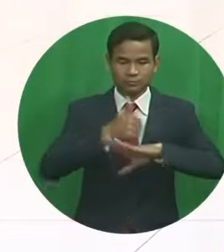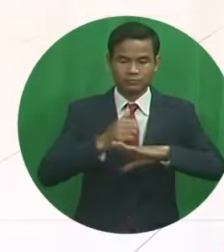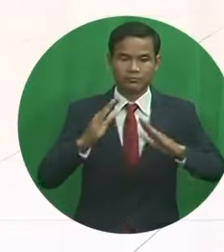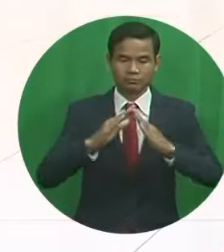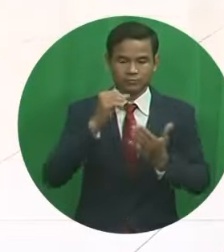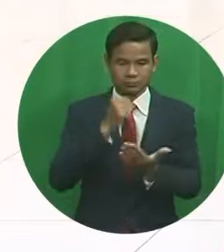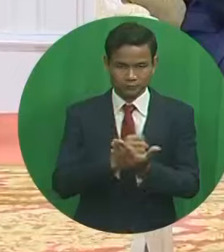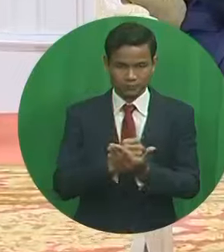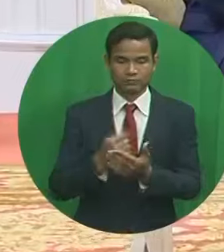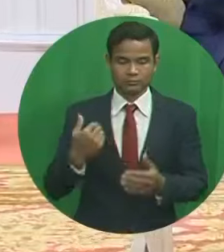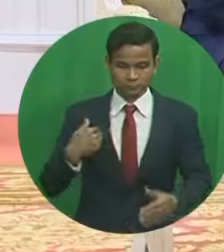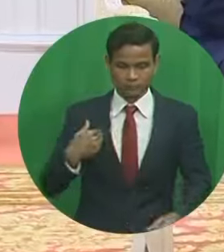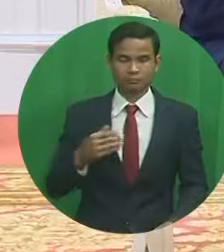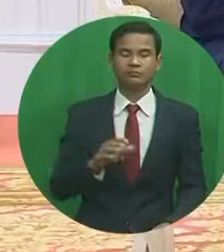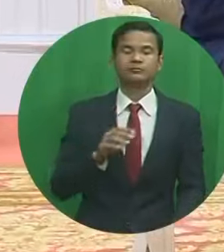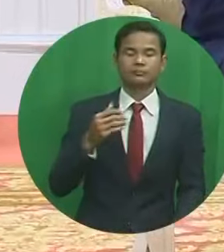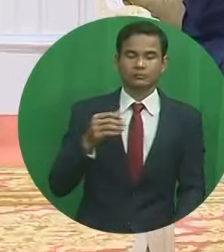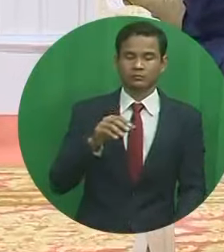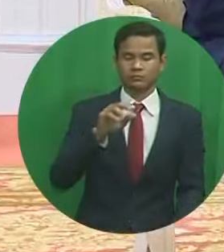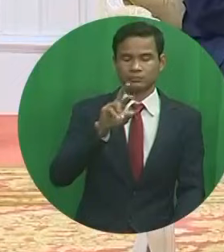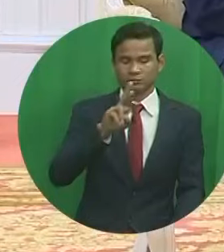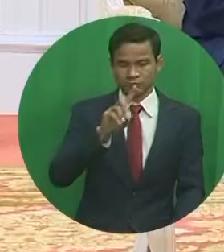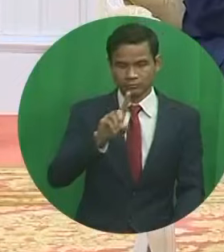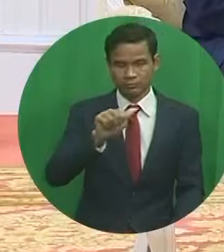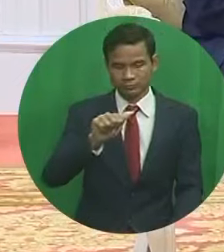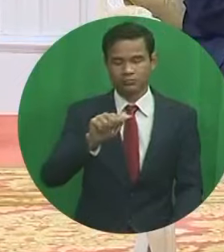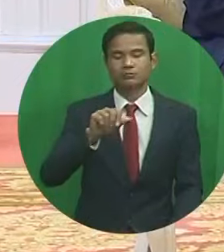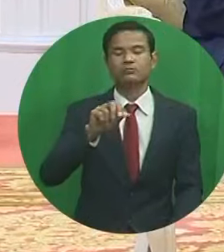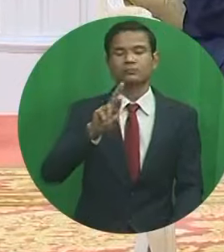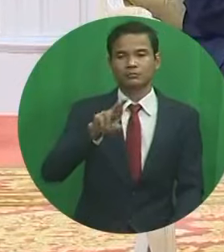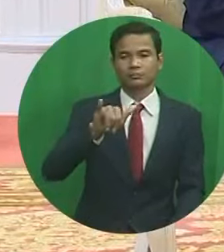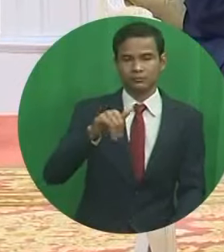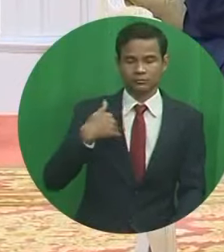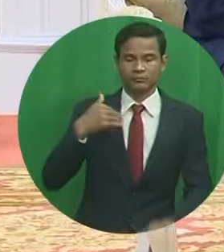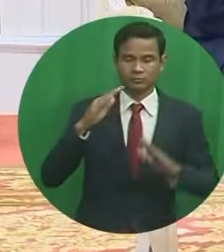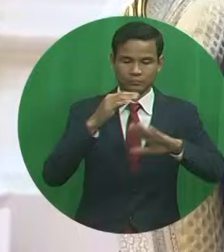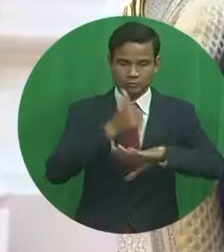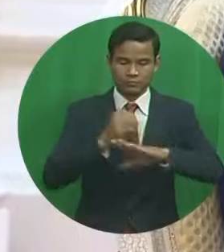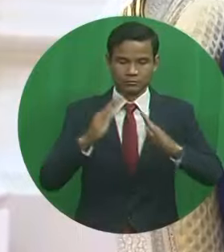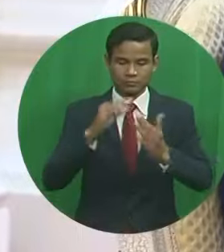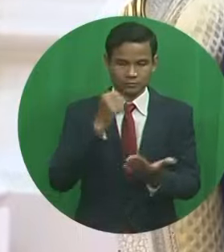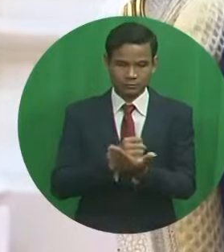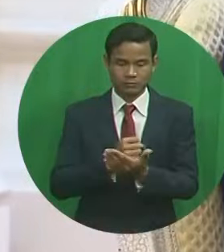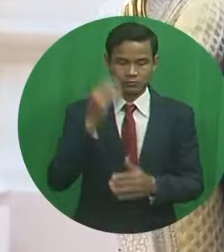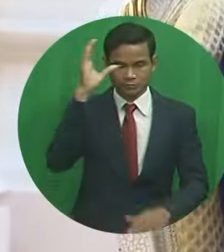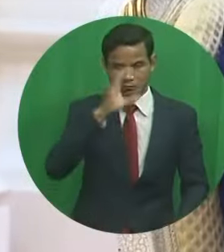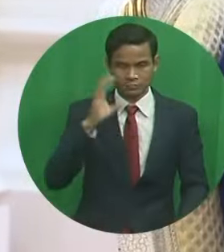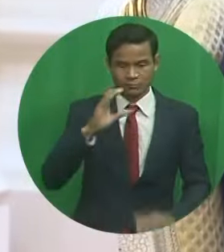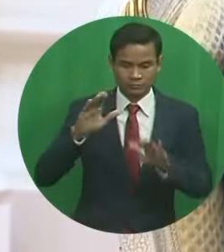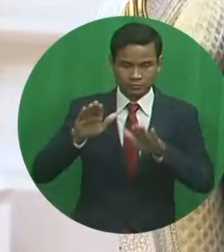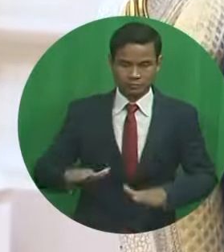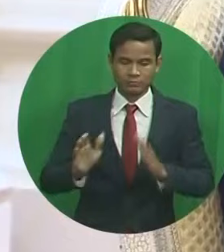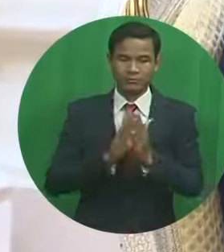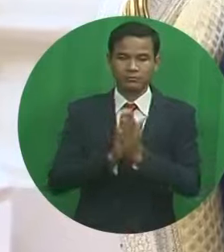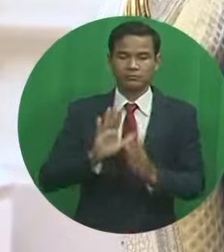សាអ៊ីតអូបេតប៊ីនតារេសអាល់ដាហារីឯកអគ្គរដ្ឋទូតនៃប្រទេសអេមីរ៉ាតអារ៉ាប់រួមប្រចាំព្រះរាជា